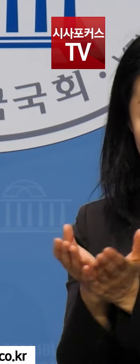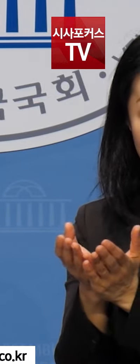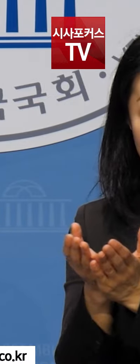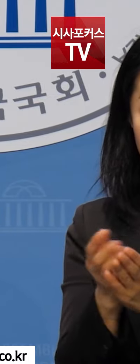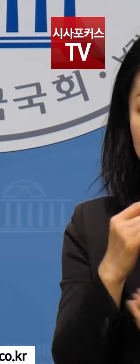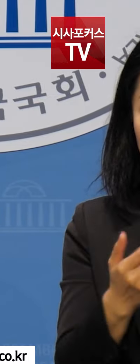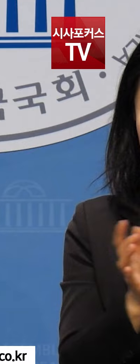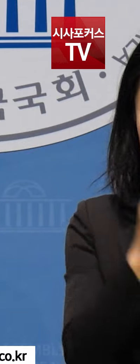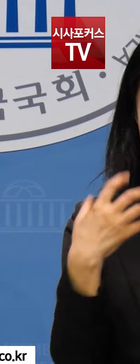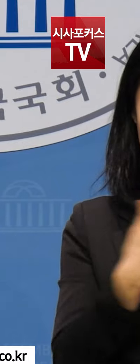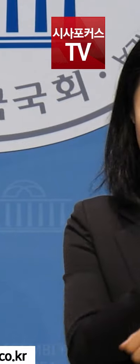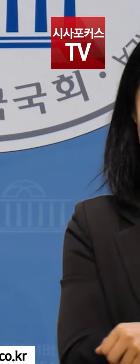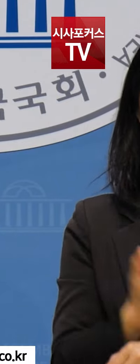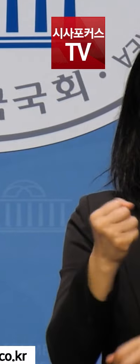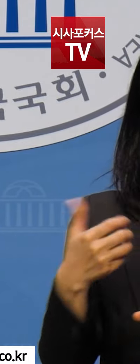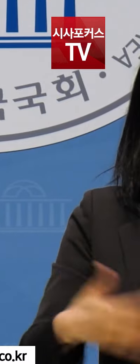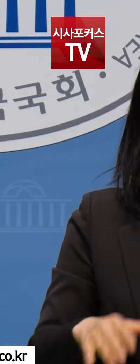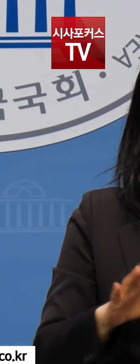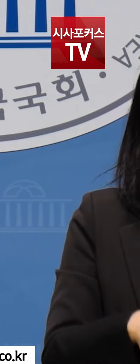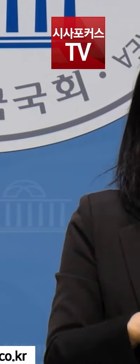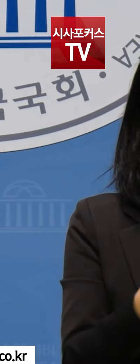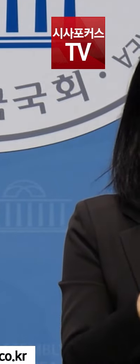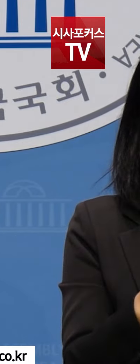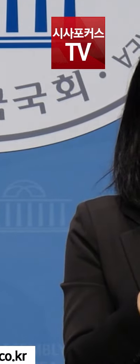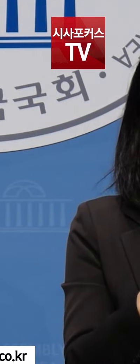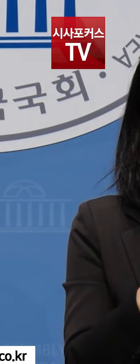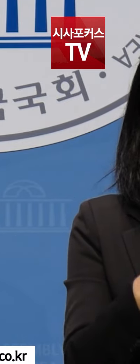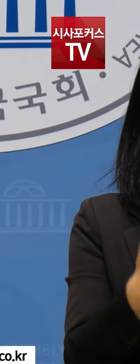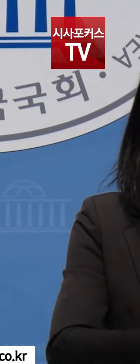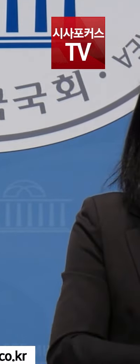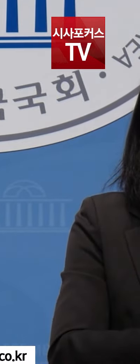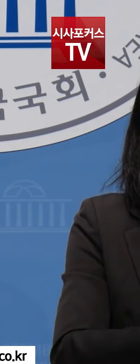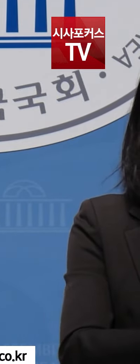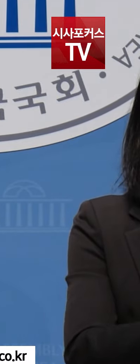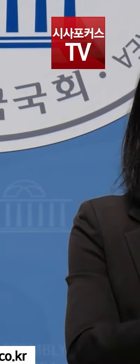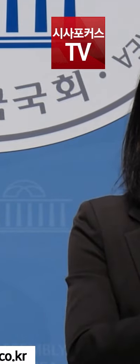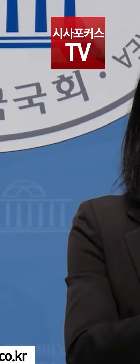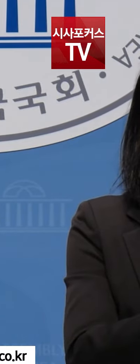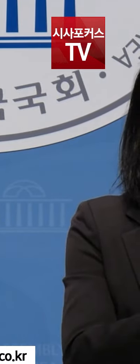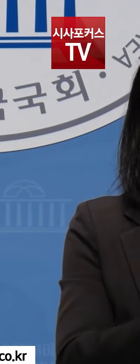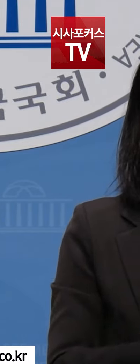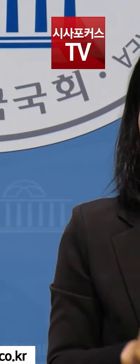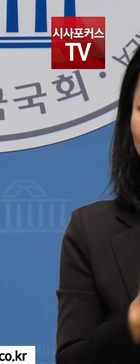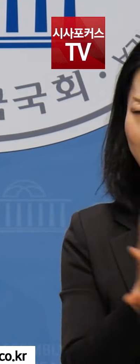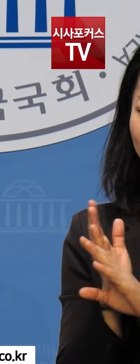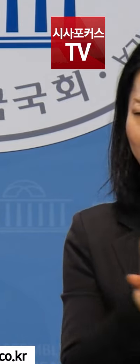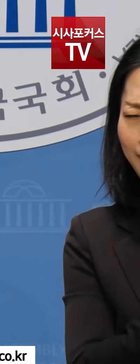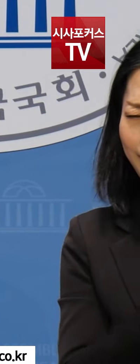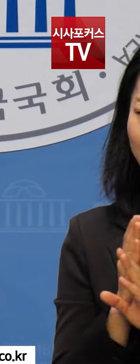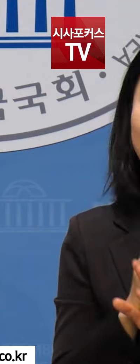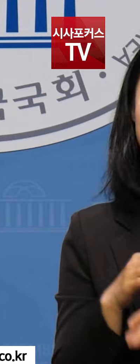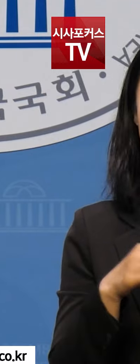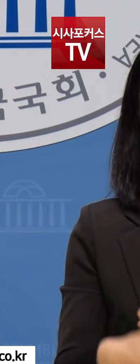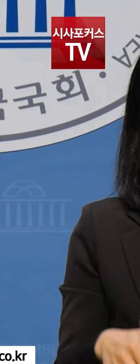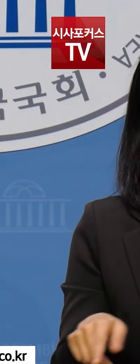체제가 아닌 방통위 의결은 위법입니까? 이 얼마나 민망하고 좀스러운